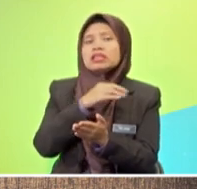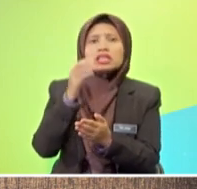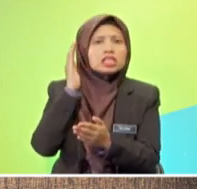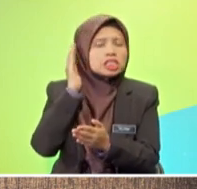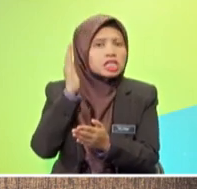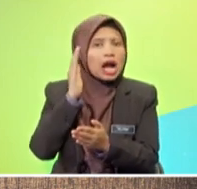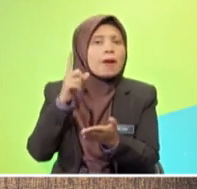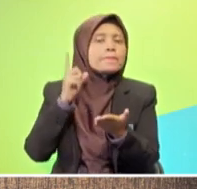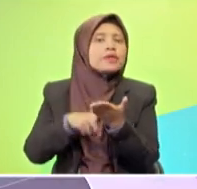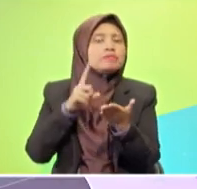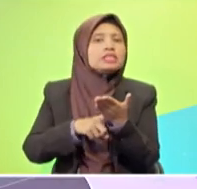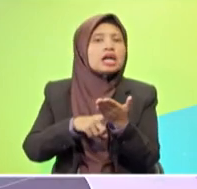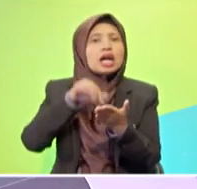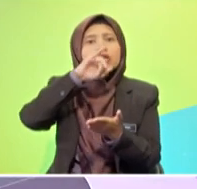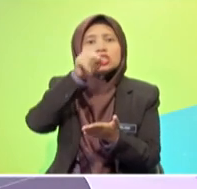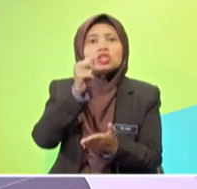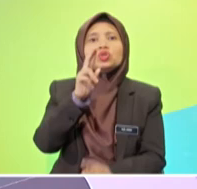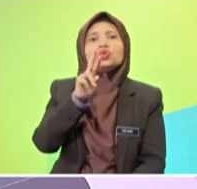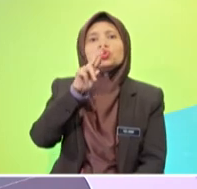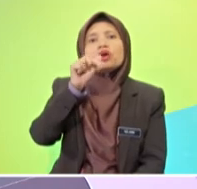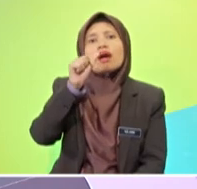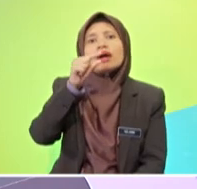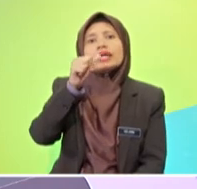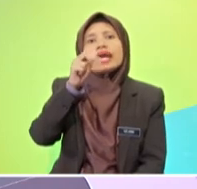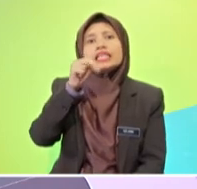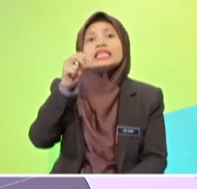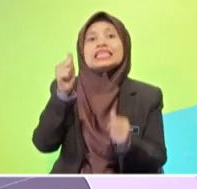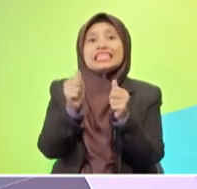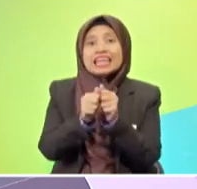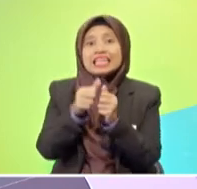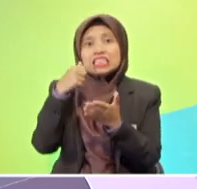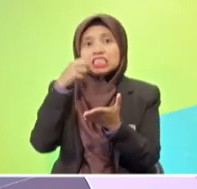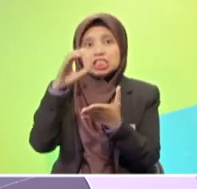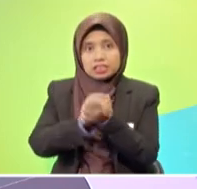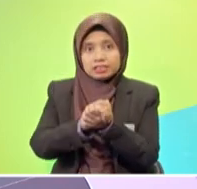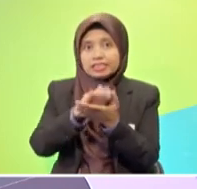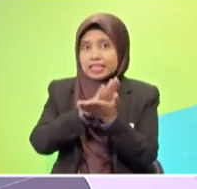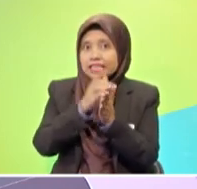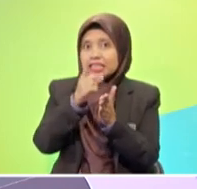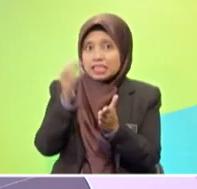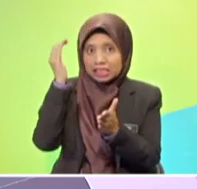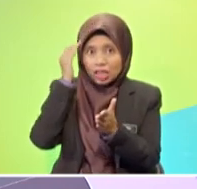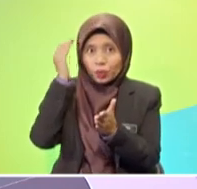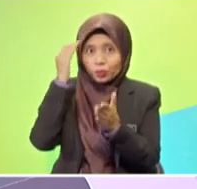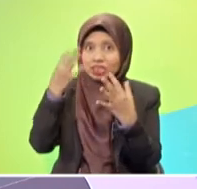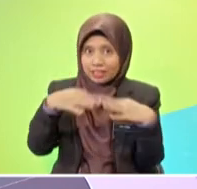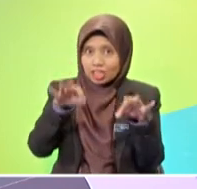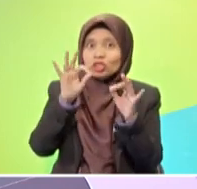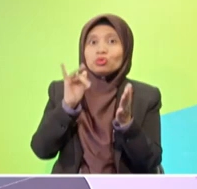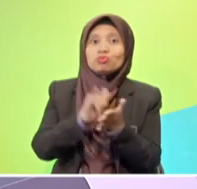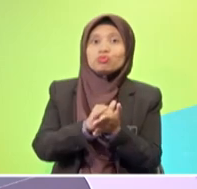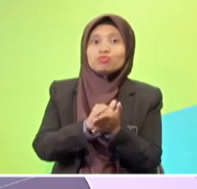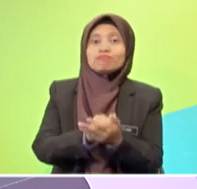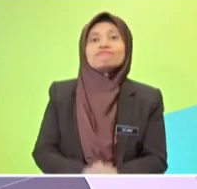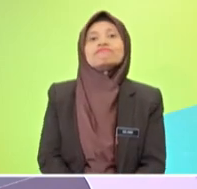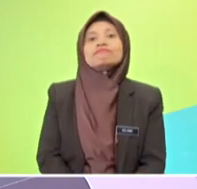Baiklah Intan telah pun memberikan pandangan tentang apa yang dipaham tentang teks Pak Belalang kita